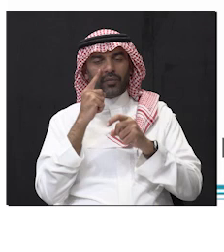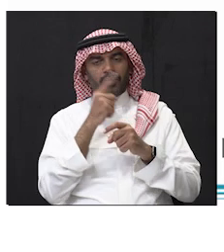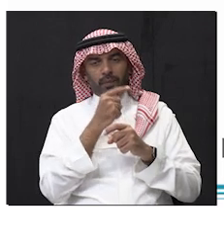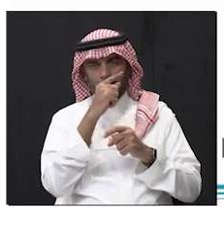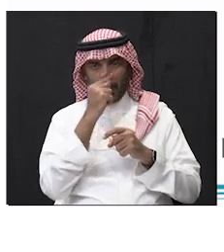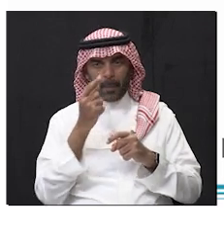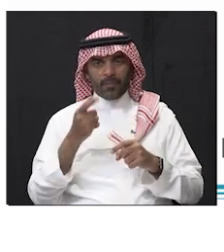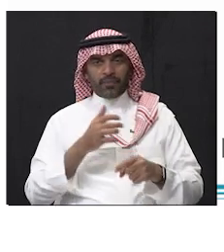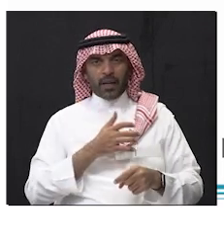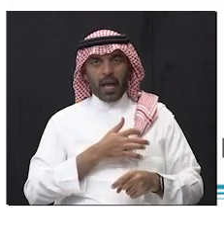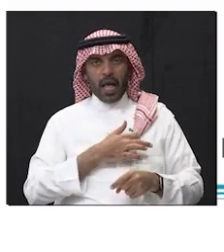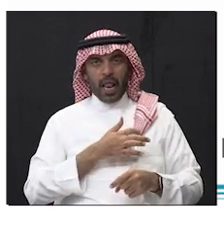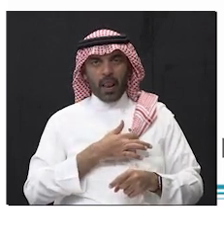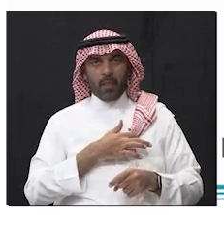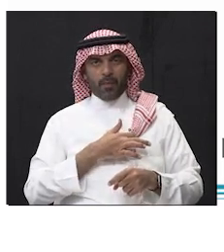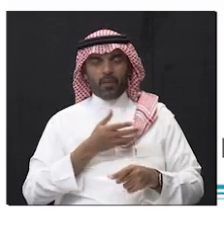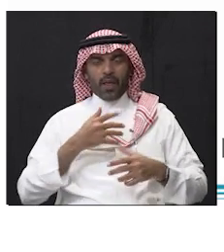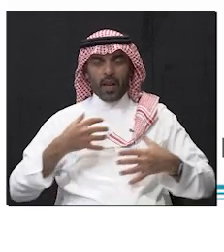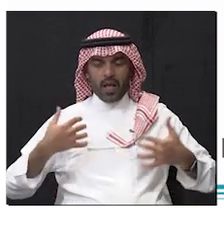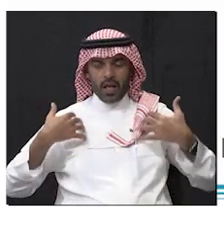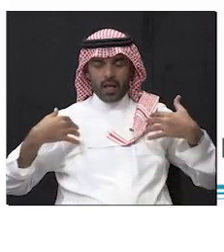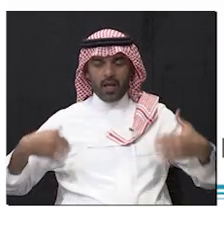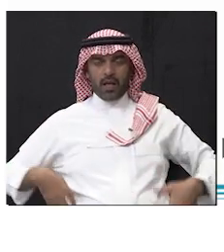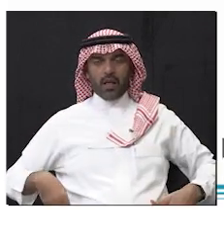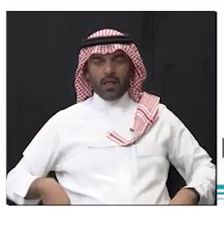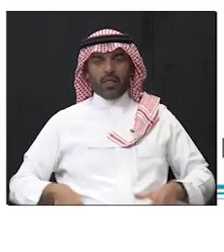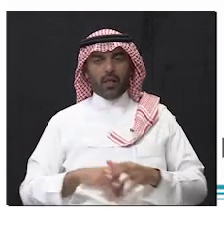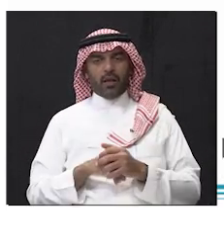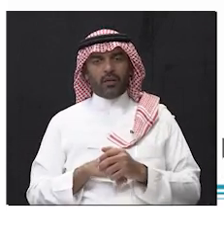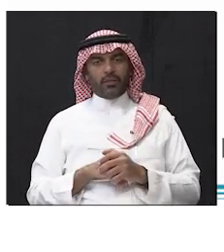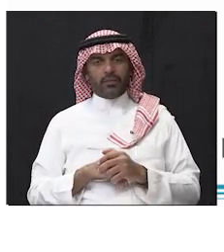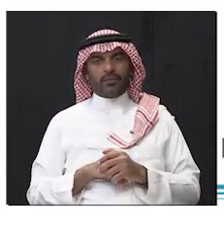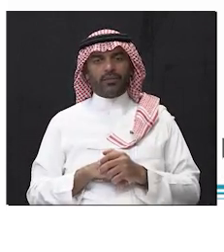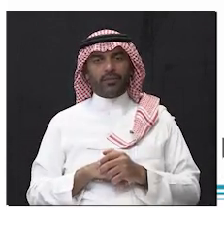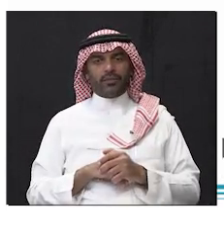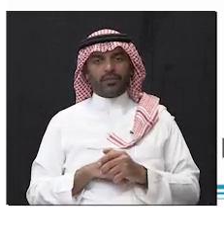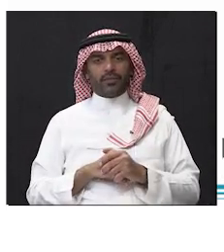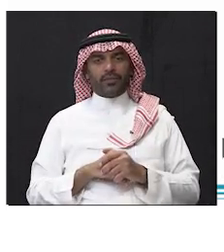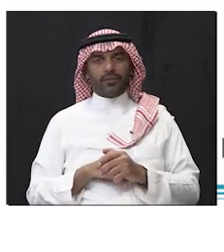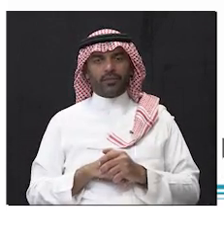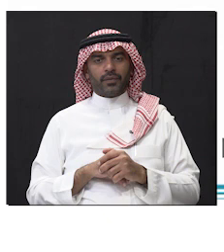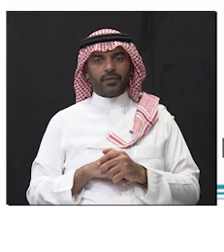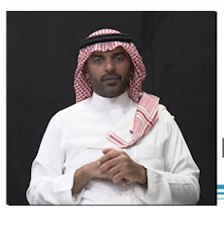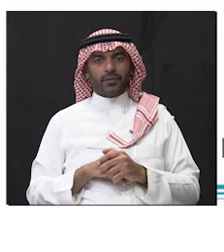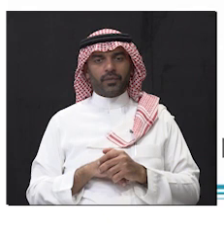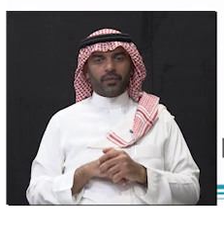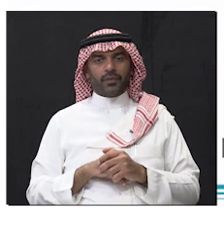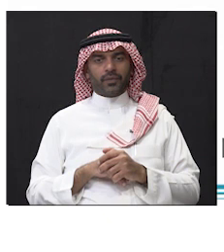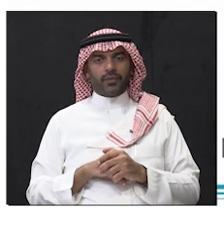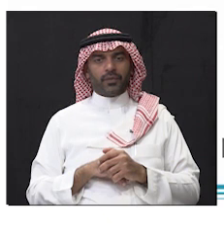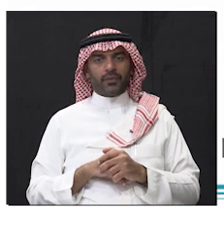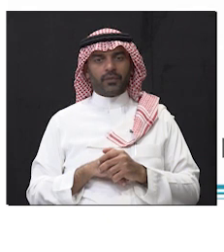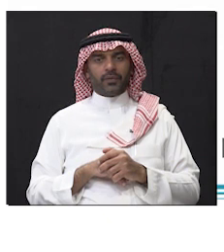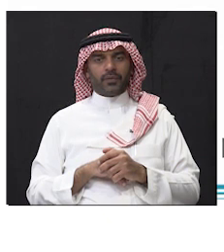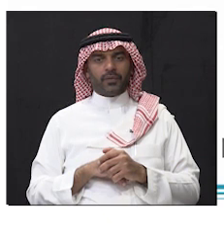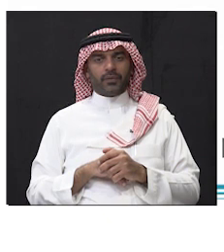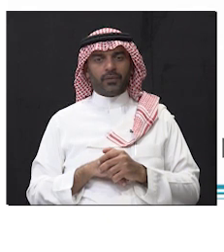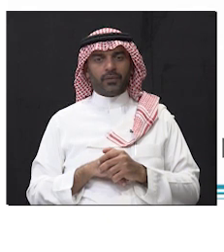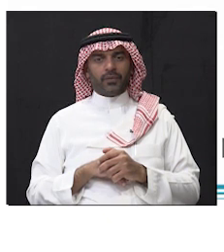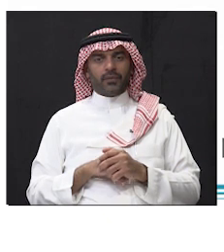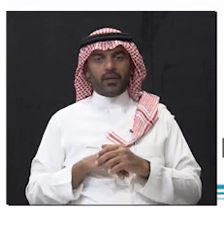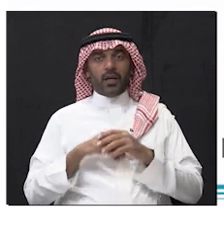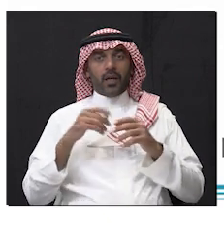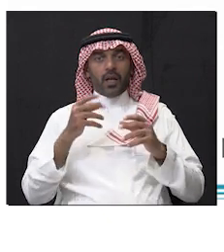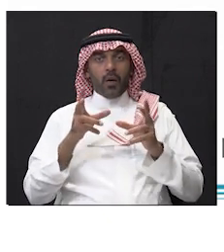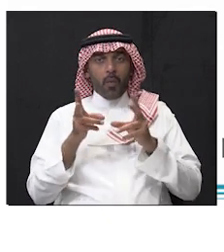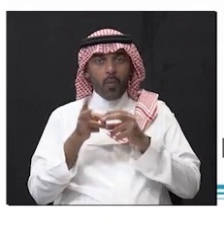هنا القلب والأعضاء، ولاحظ أوعية مغلقة. أحسنتم. المغلق يدفع الدم